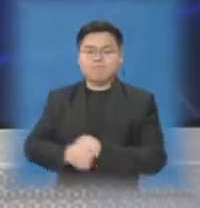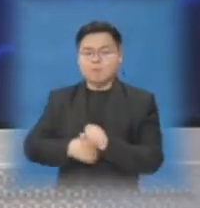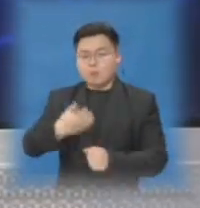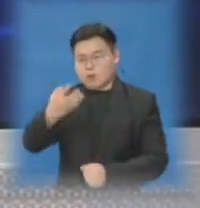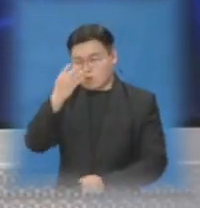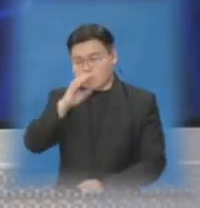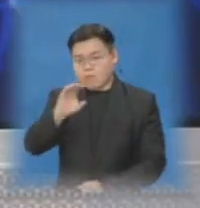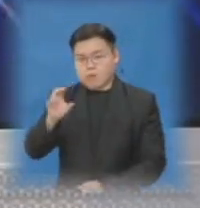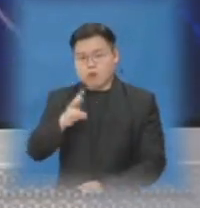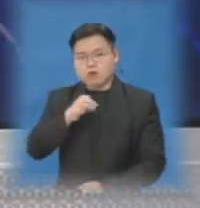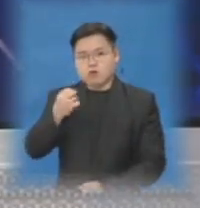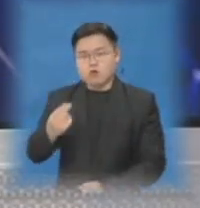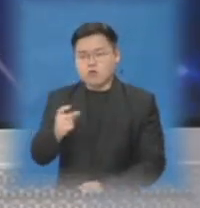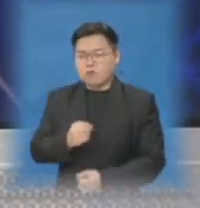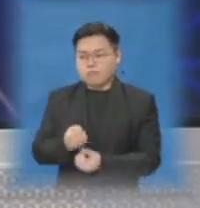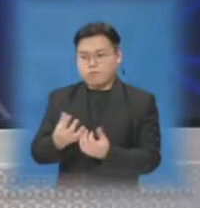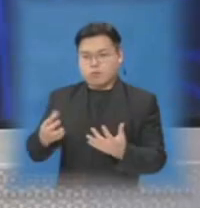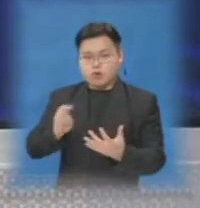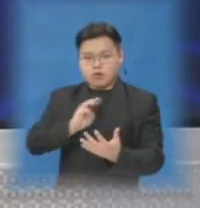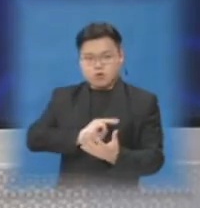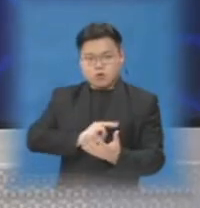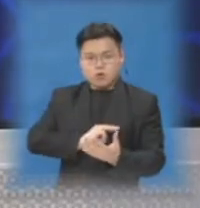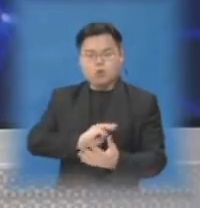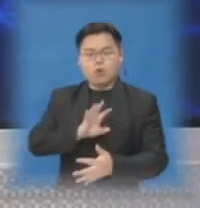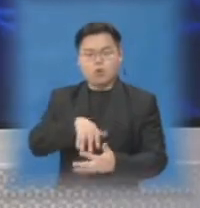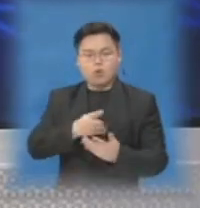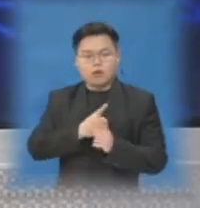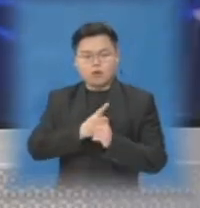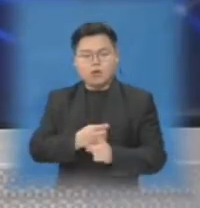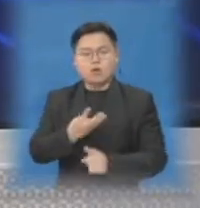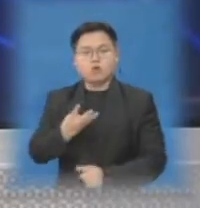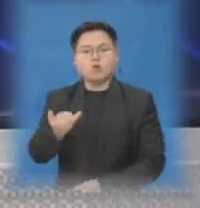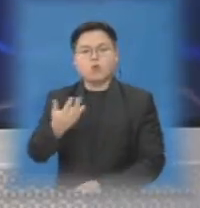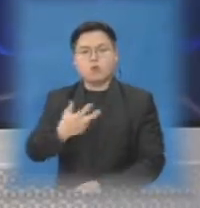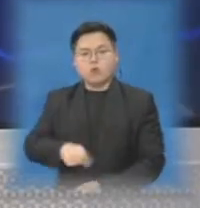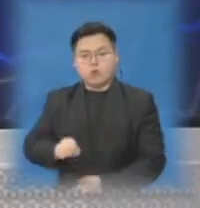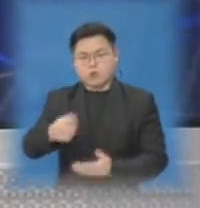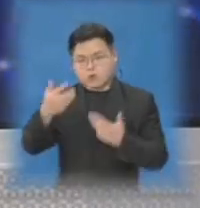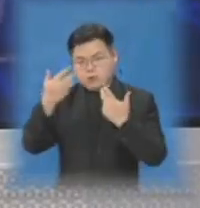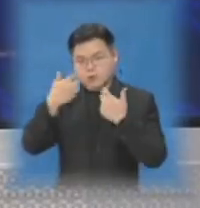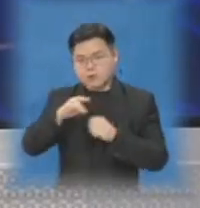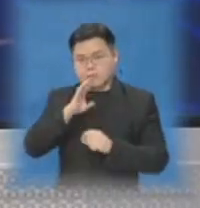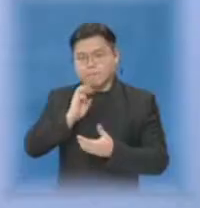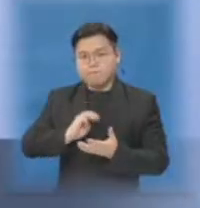нөөц бүрдүүлэх ерөнхий шалгалтыг хуваарийн дагуу 4 удаа зохион байгуулахаар төлөвлөжээ.